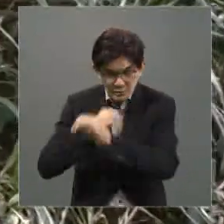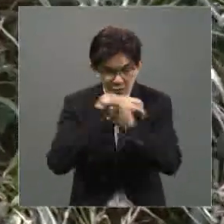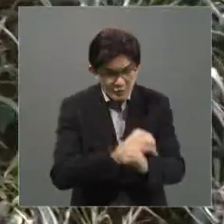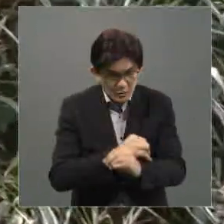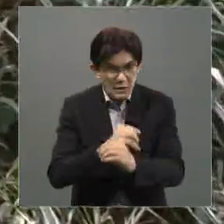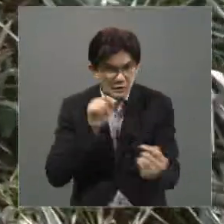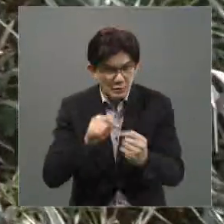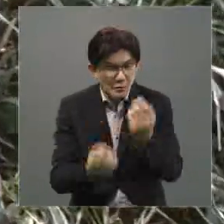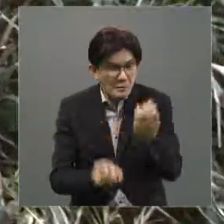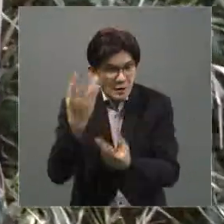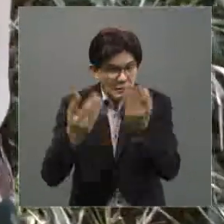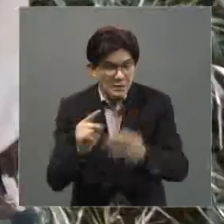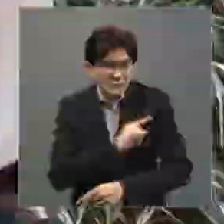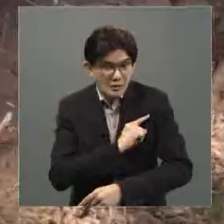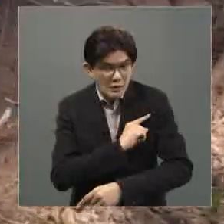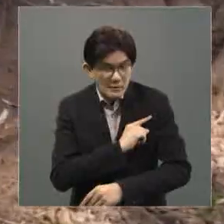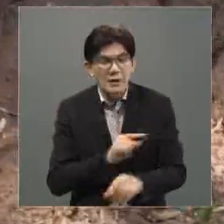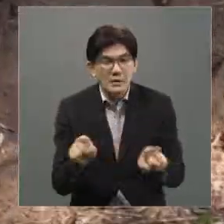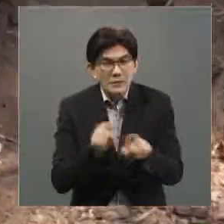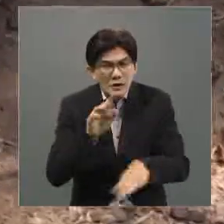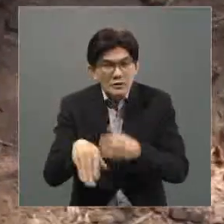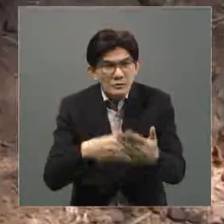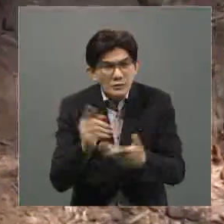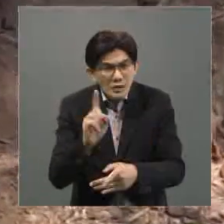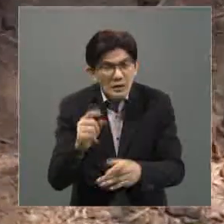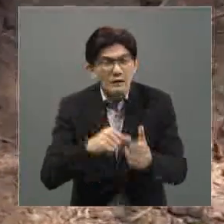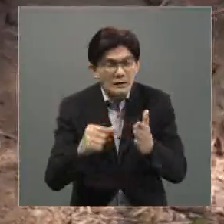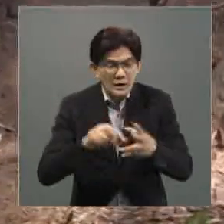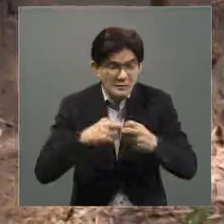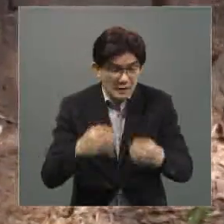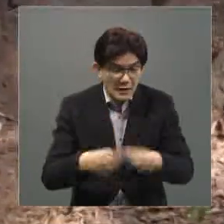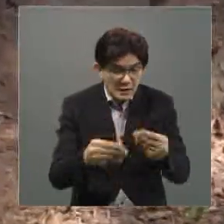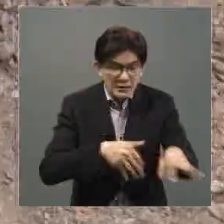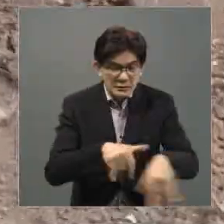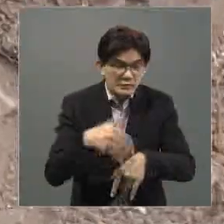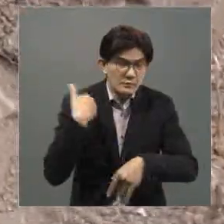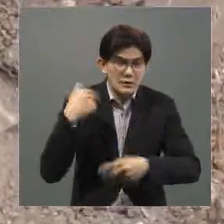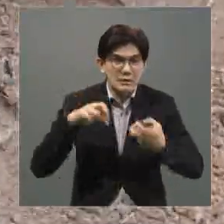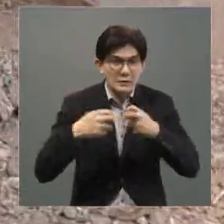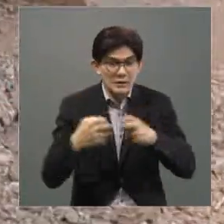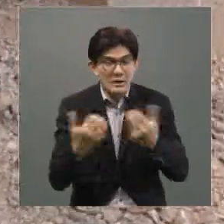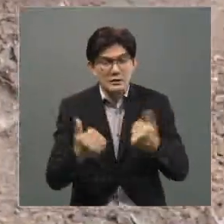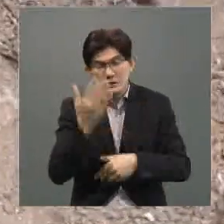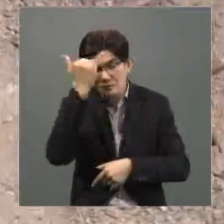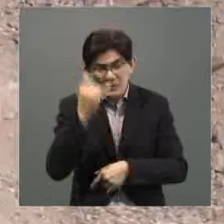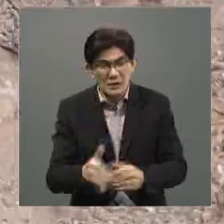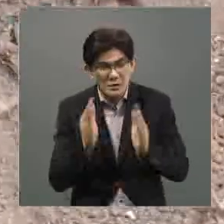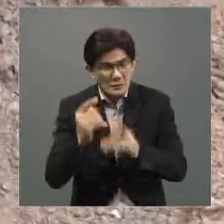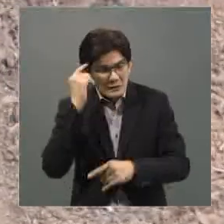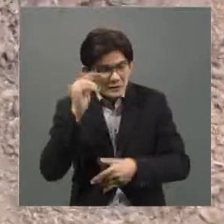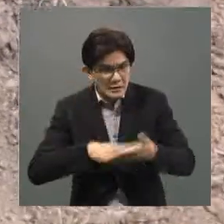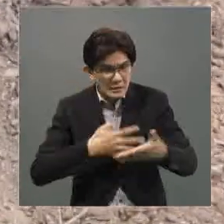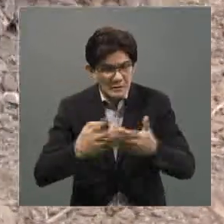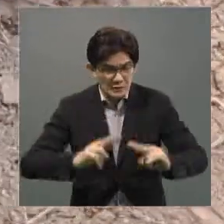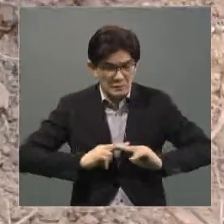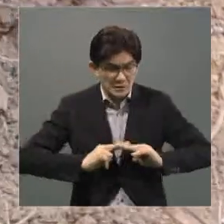าที่แต่เหมือนกันอยู่อย่างนึงคือเราร่วมกันแก้ไขปัญหาให้ประชาชนทีนี้ปัญหาที่มันเกิดเพราะว่าต่างคนต่างก็ใช้แผนที่กัน